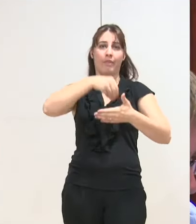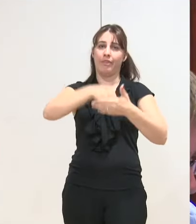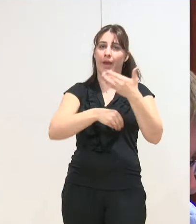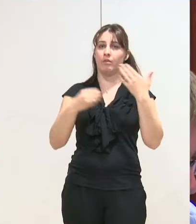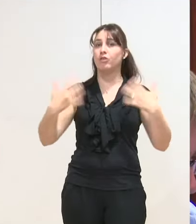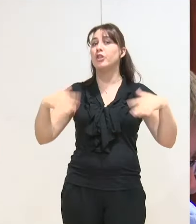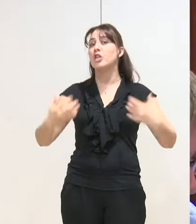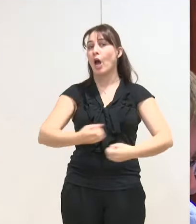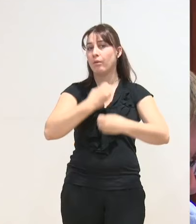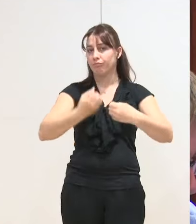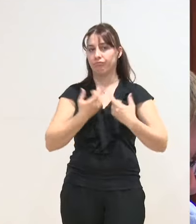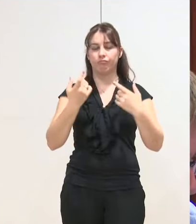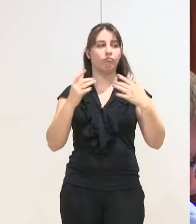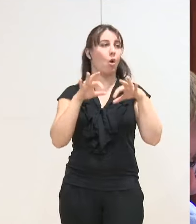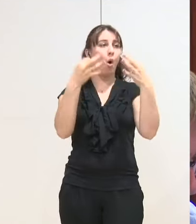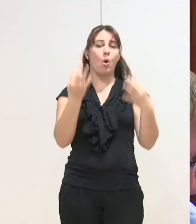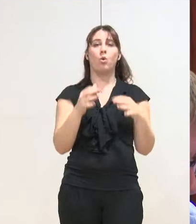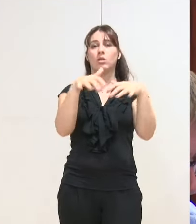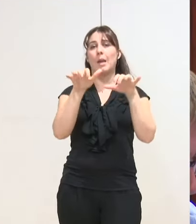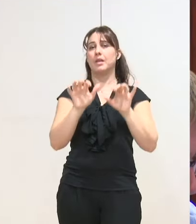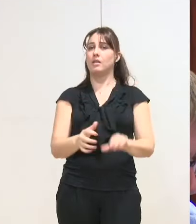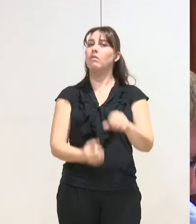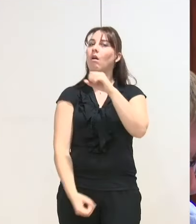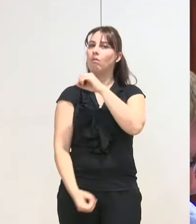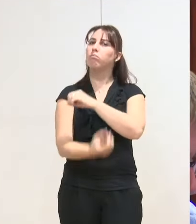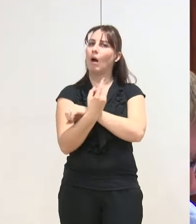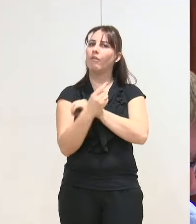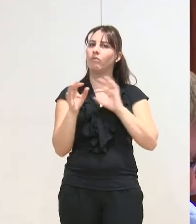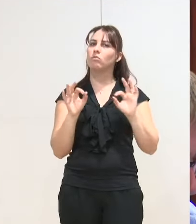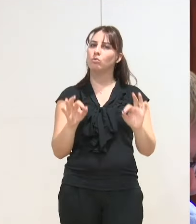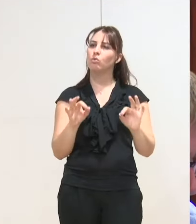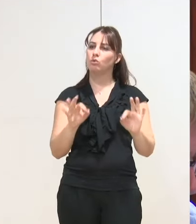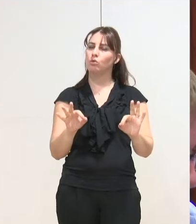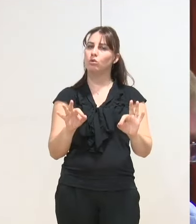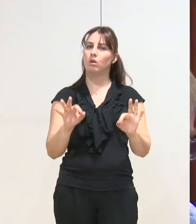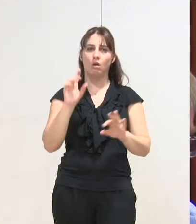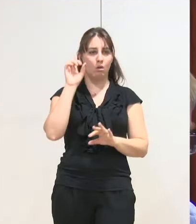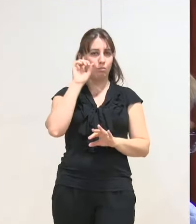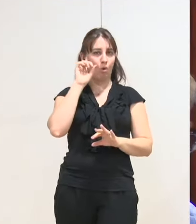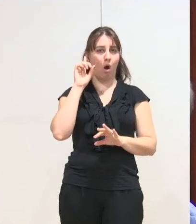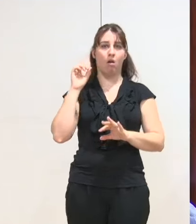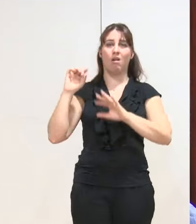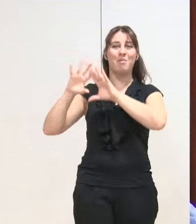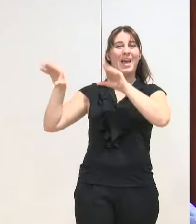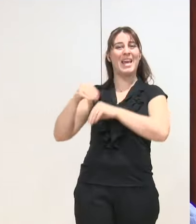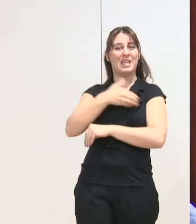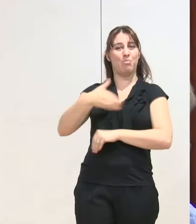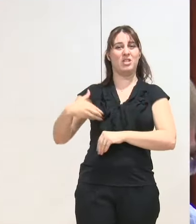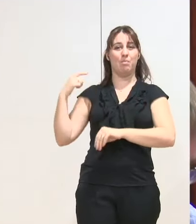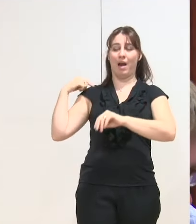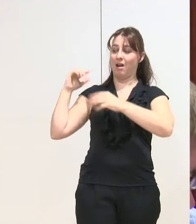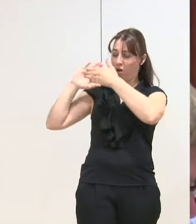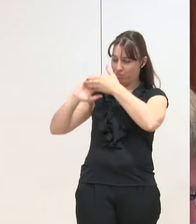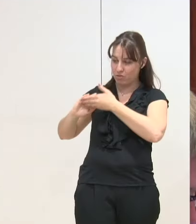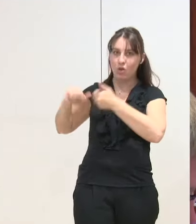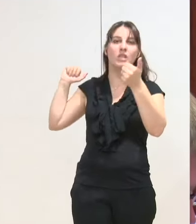ce ce compte administratif est assez particulier c'est celui de la transition d'un mandat à un autre sachant que cette